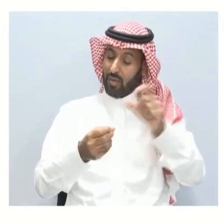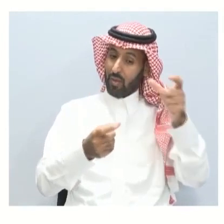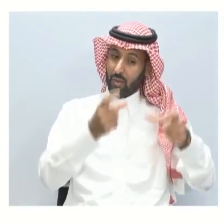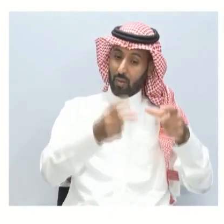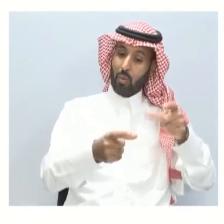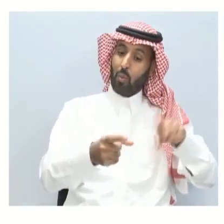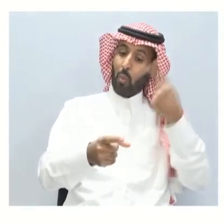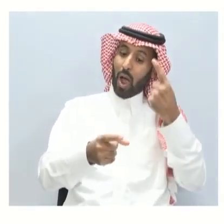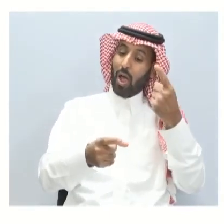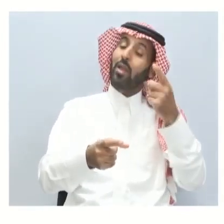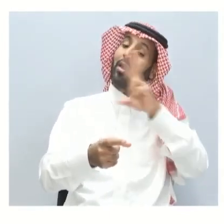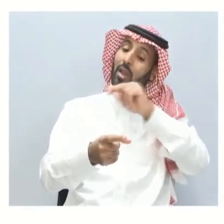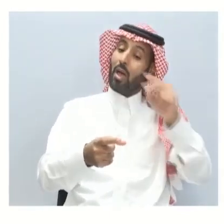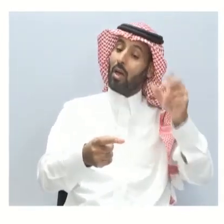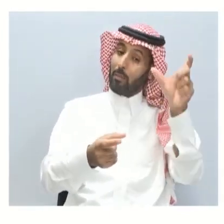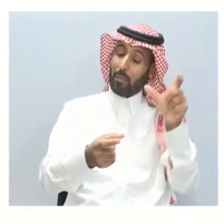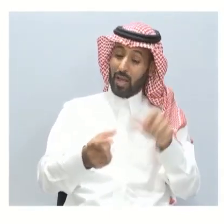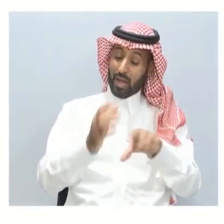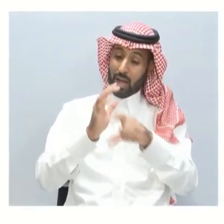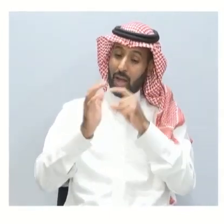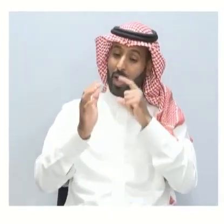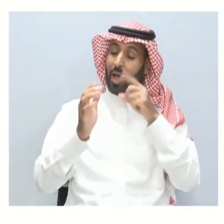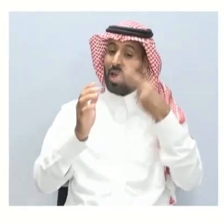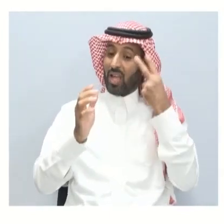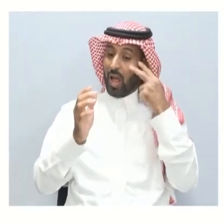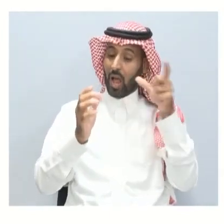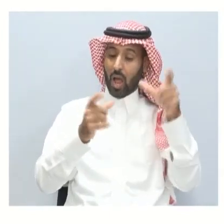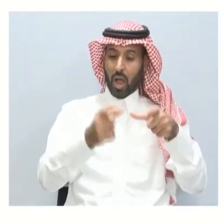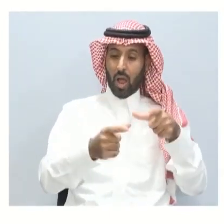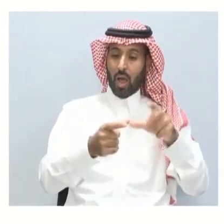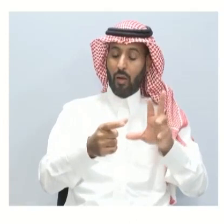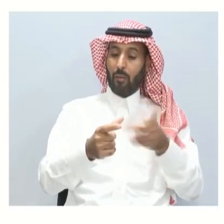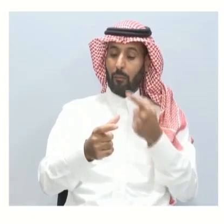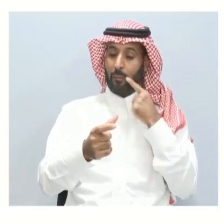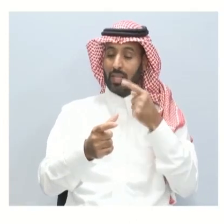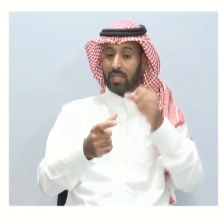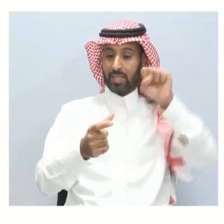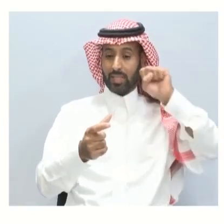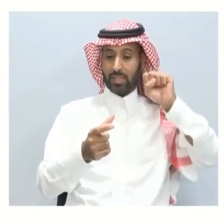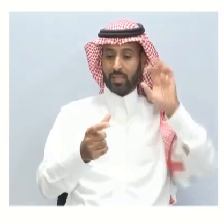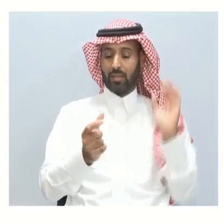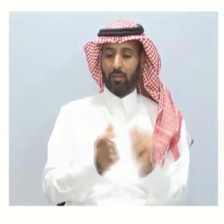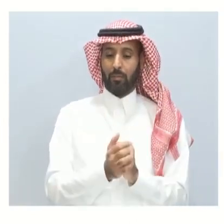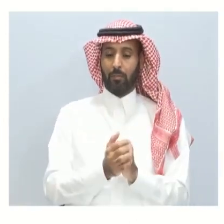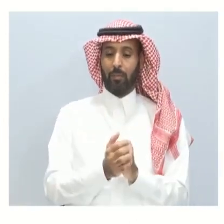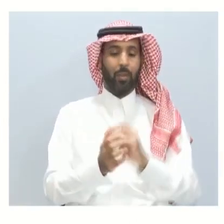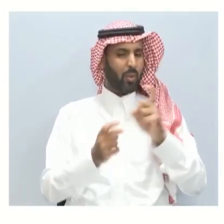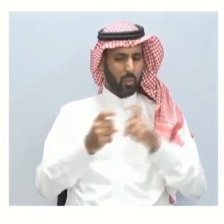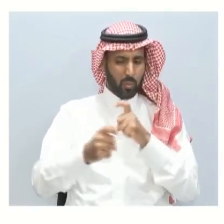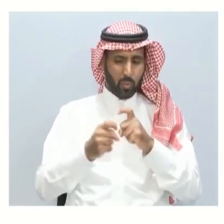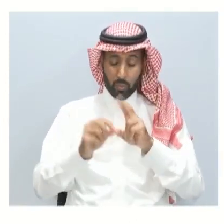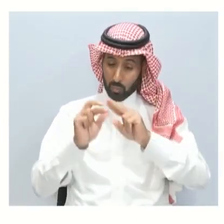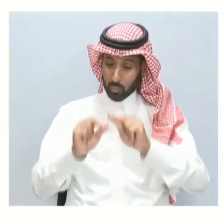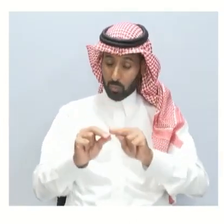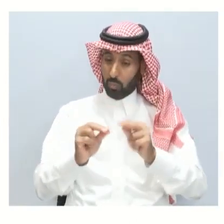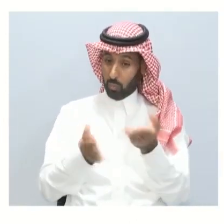واحده جميعهم يقعون في المجموعه الثانيه هو في الفئه اس اذا ما هي الكترونات